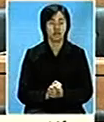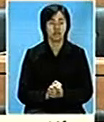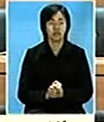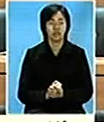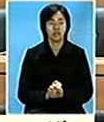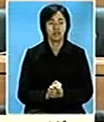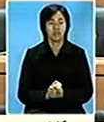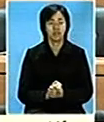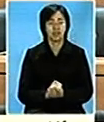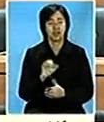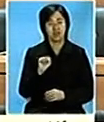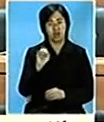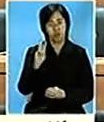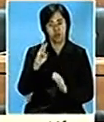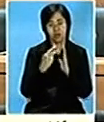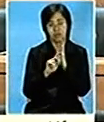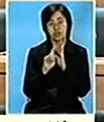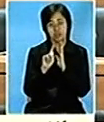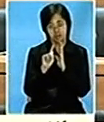กวุฒิสภาจังหวัดขอนแก่น